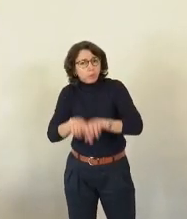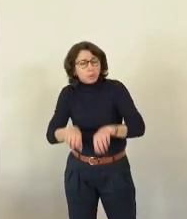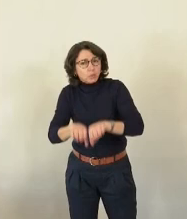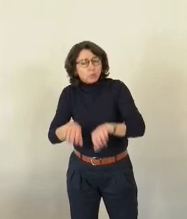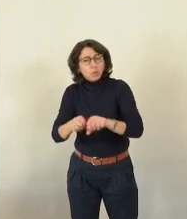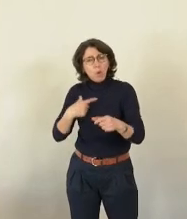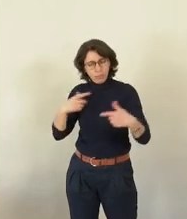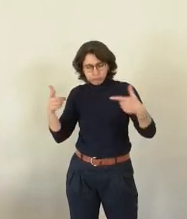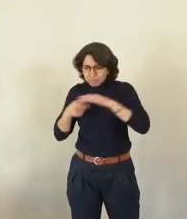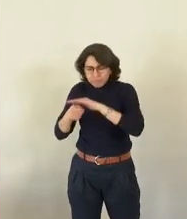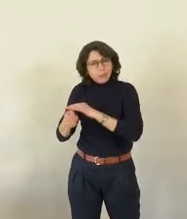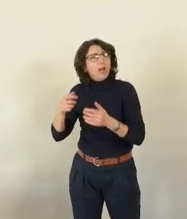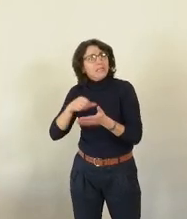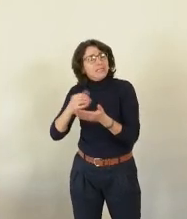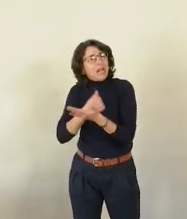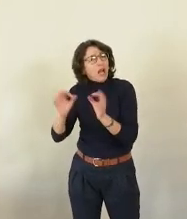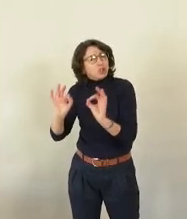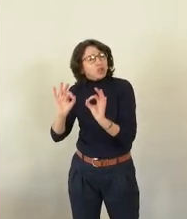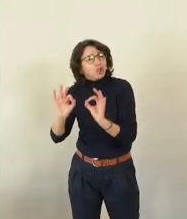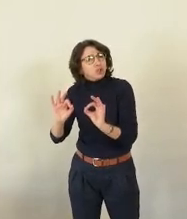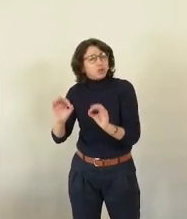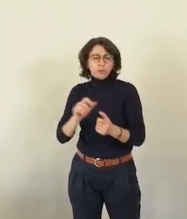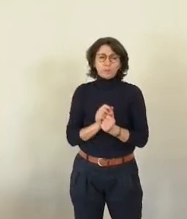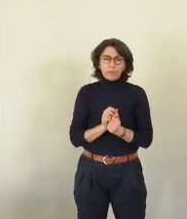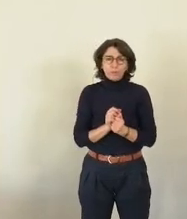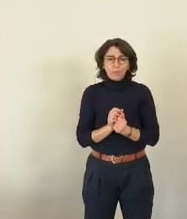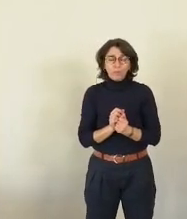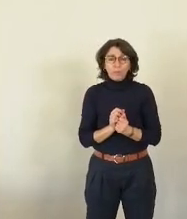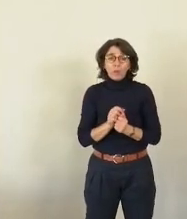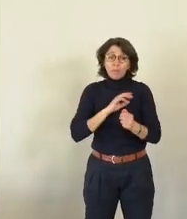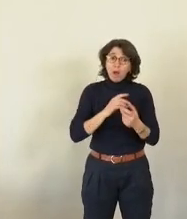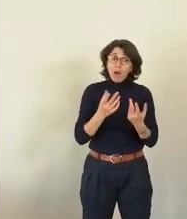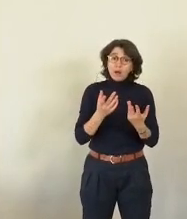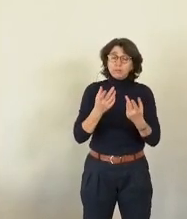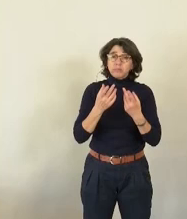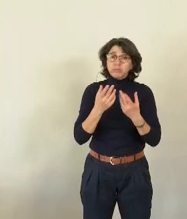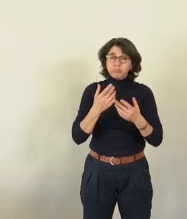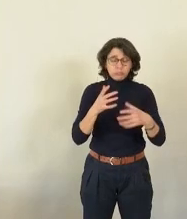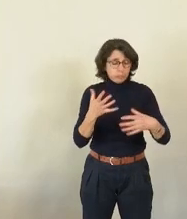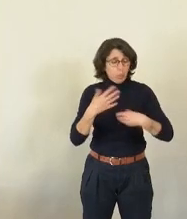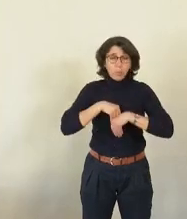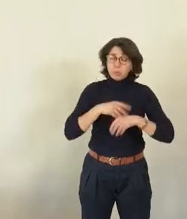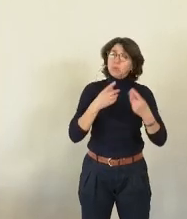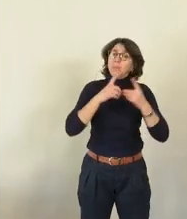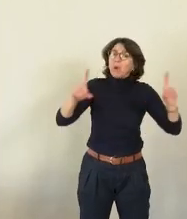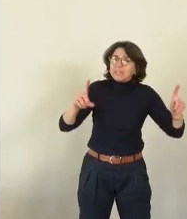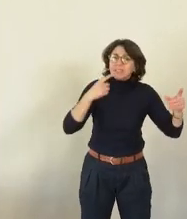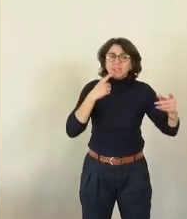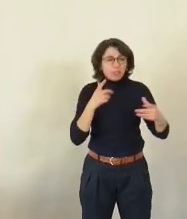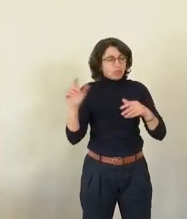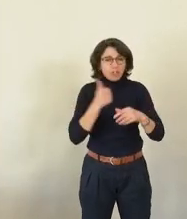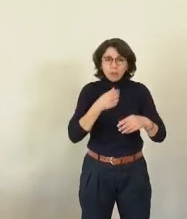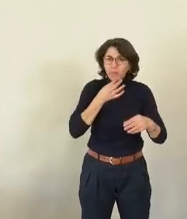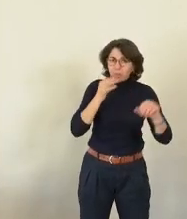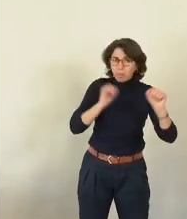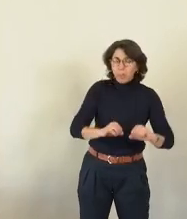des ressources par sa dimension démocratique l'appropriation collective des enjeux de l'alimentation se révèle un levier politique